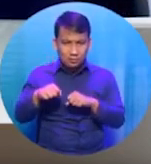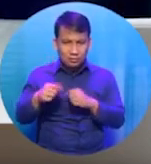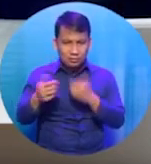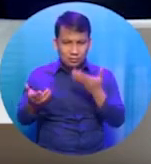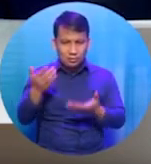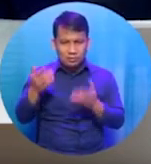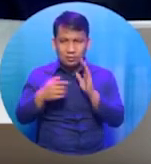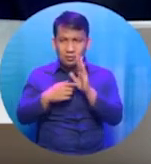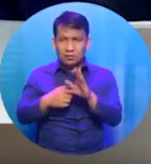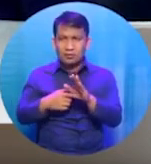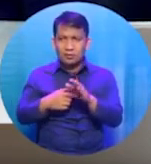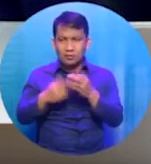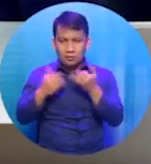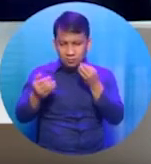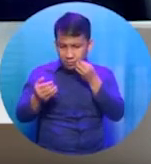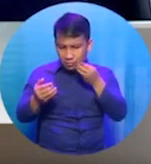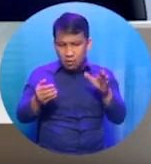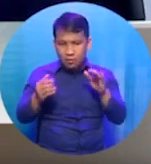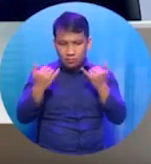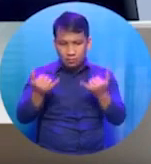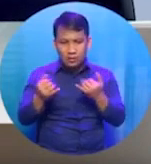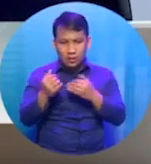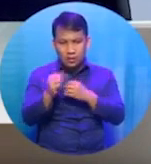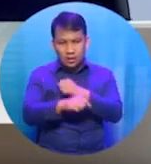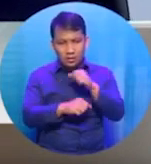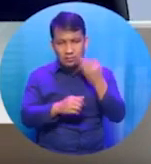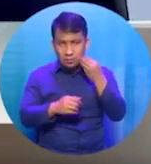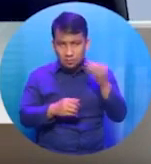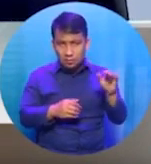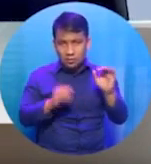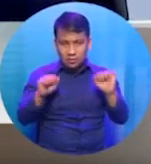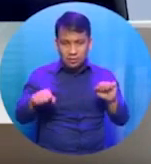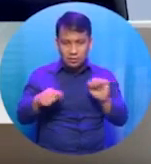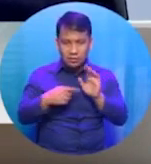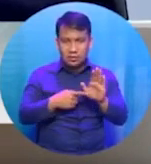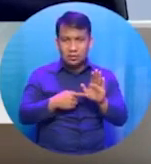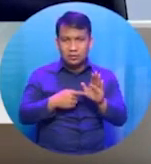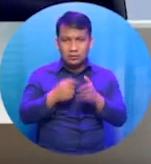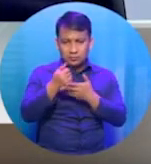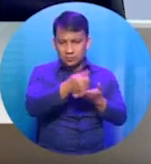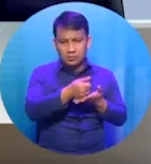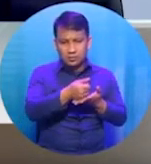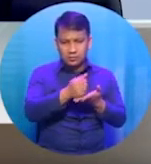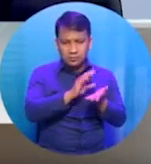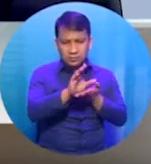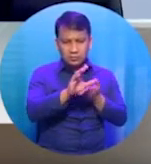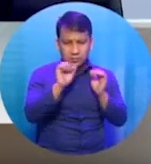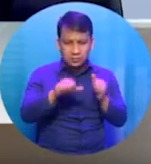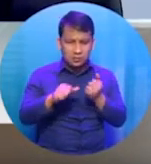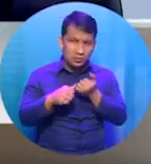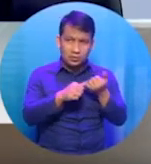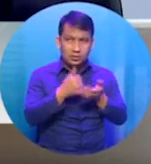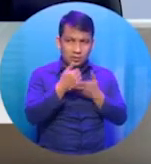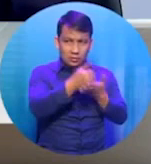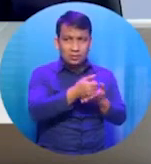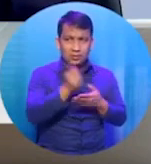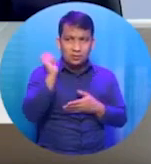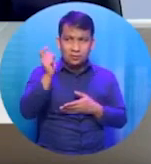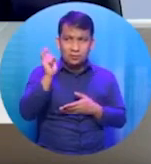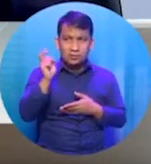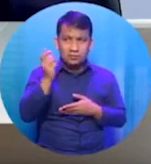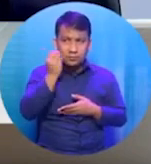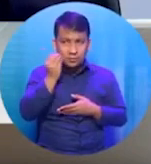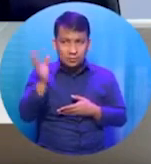ano pong para mapauwi po siya at yung possible assistance po na pwede namin i-offer sa kanya para mapabilis